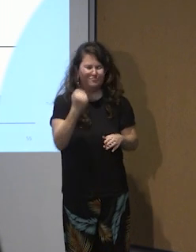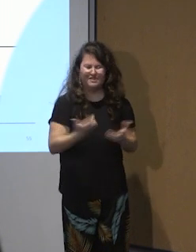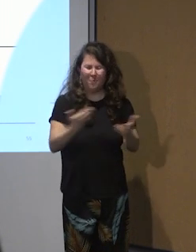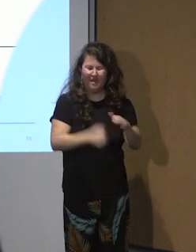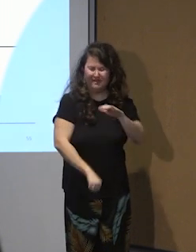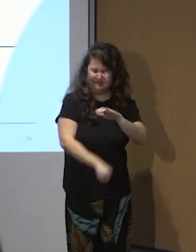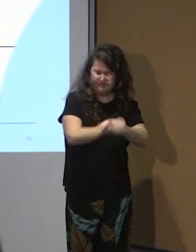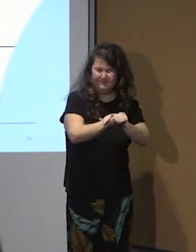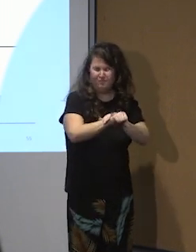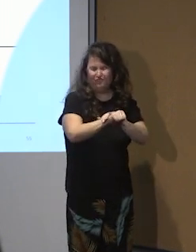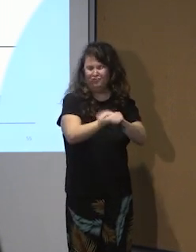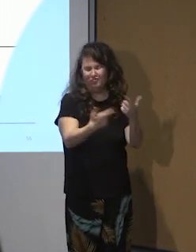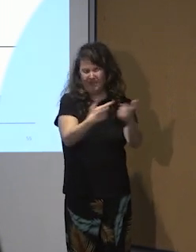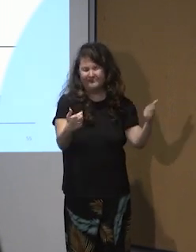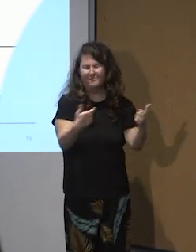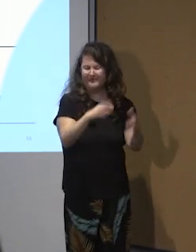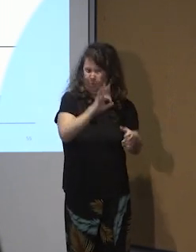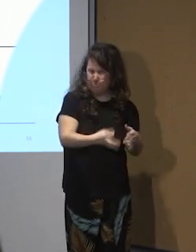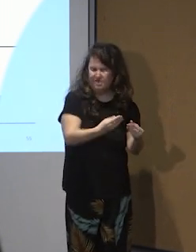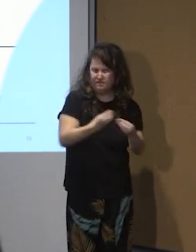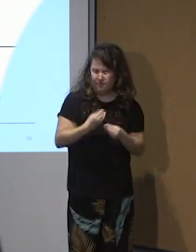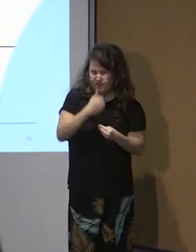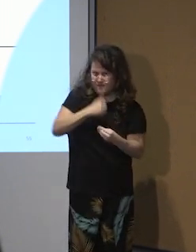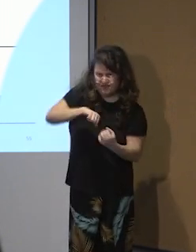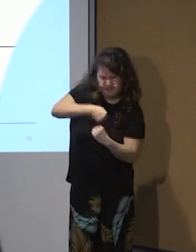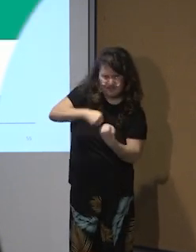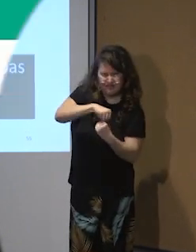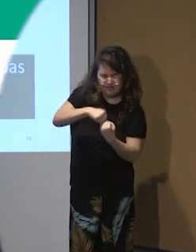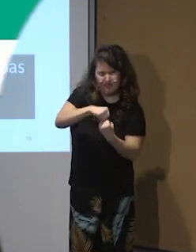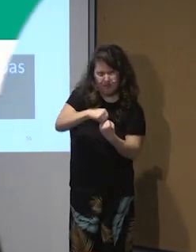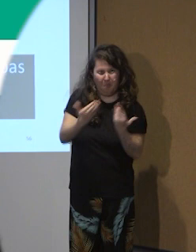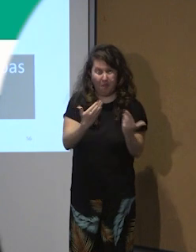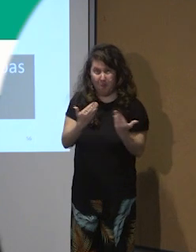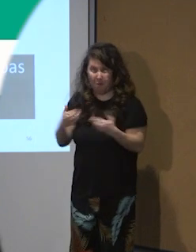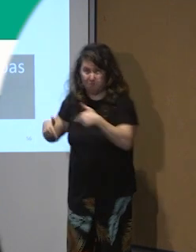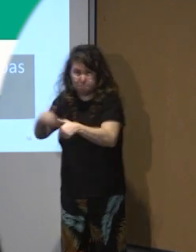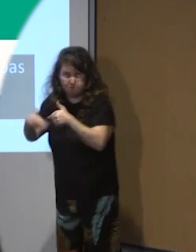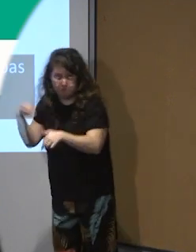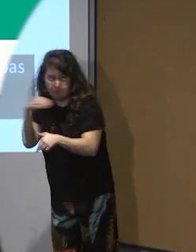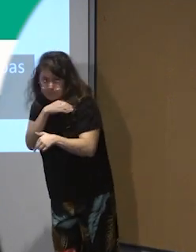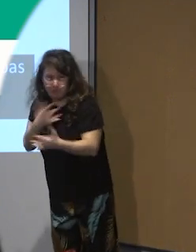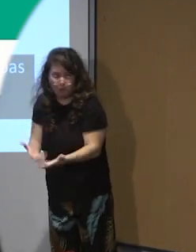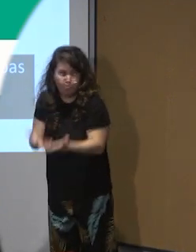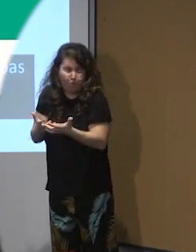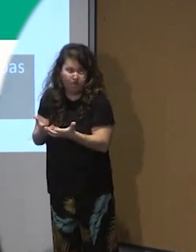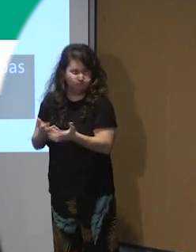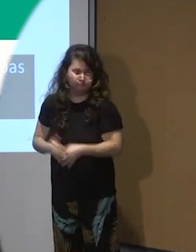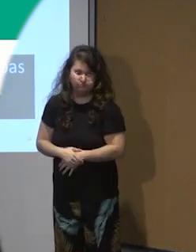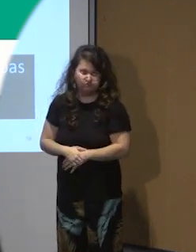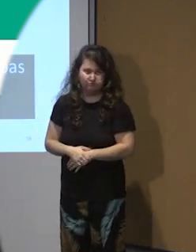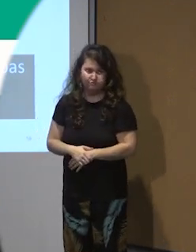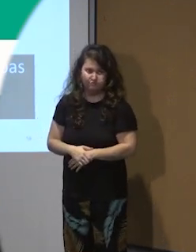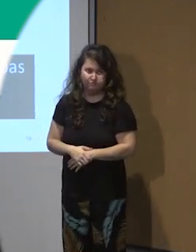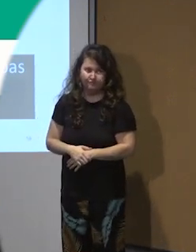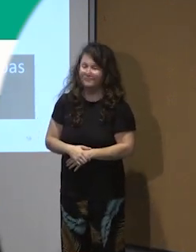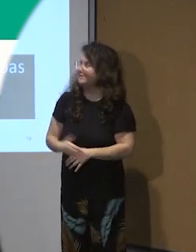plus générateurs d'arthrose de genou que les sports genre course à pied. Alors, j'ai une prothèse de genou ou